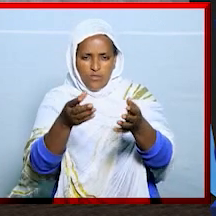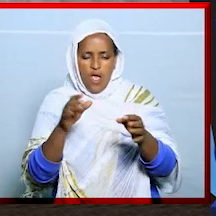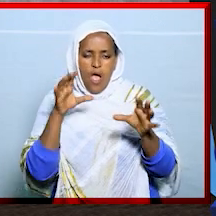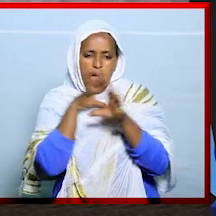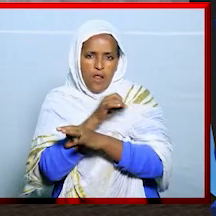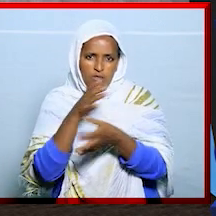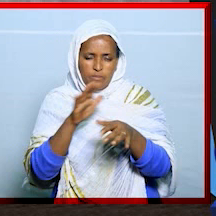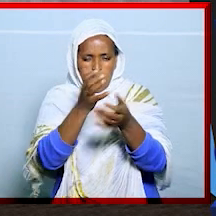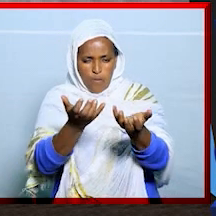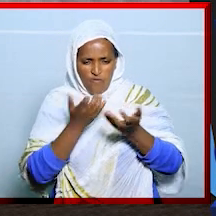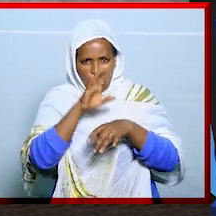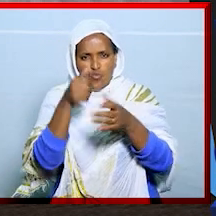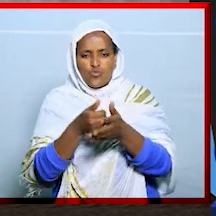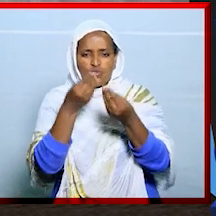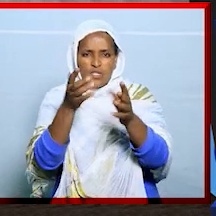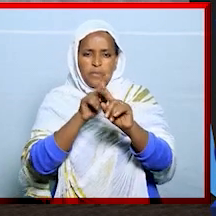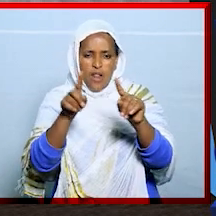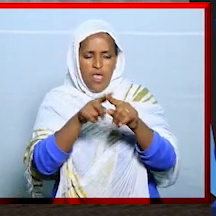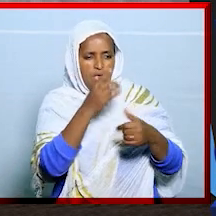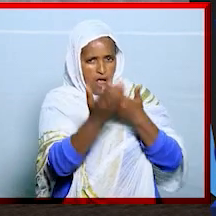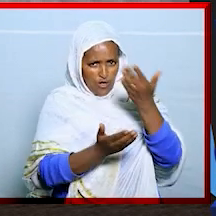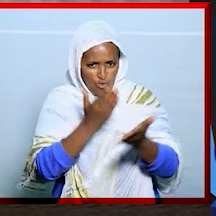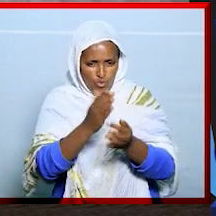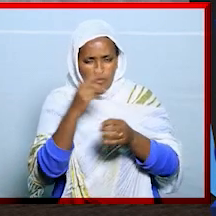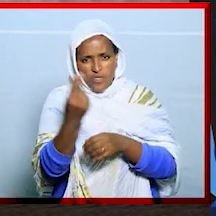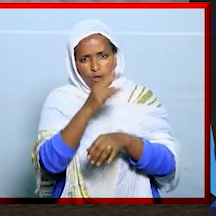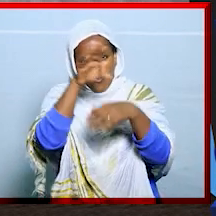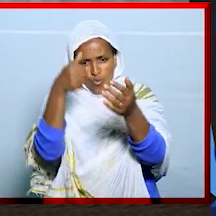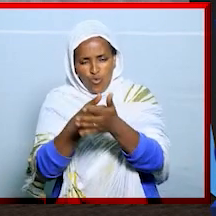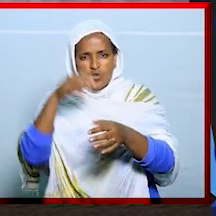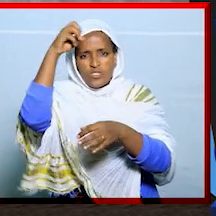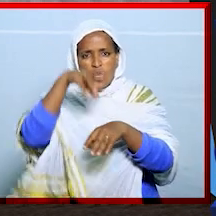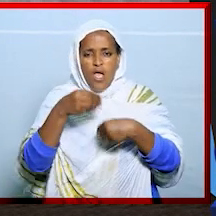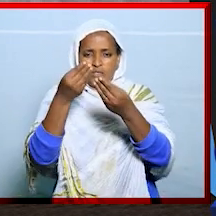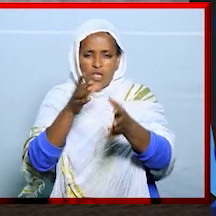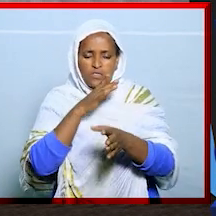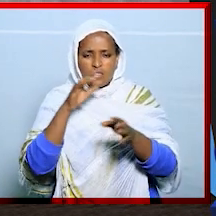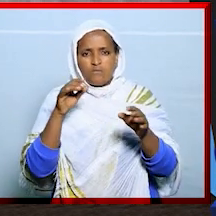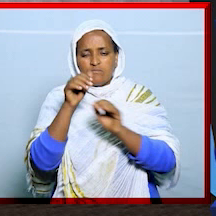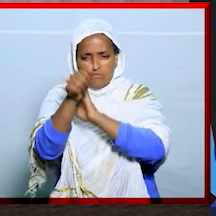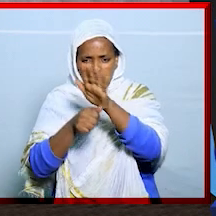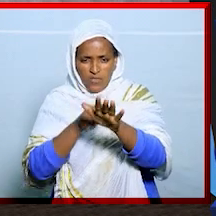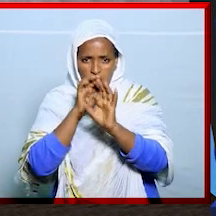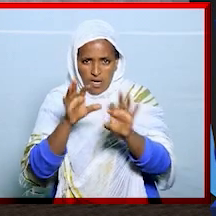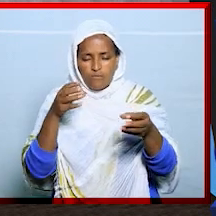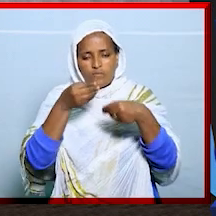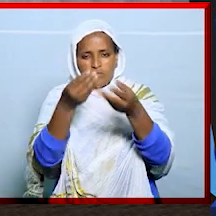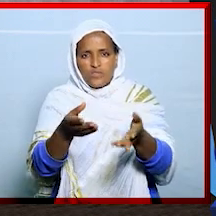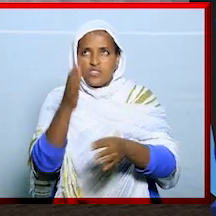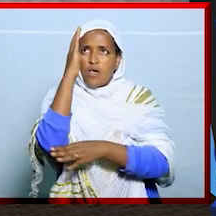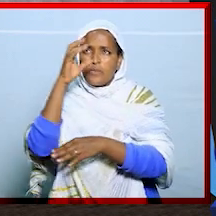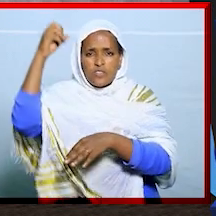አያልቅባትም። ለሚፈልግ ሁሉ ትሰጣለች። ለተለያየ አገልግሎት የሚጠቀምበትን ሁሉ ፀሐይ ሳትሰስት ትሰጣለች። እግዚአብሔርም